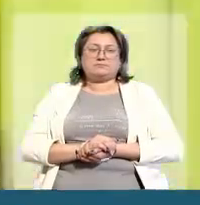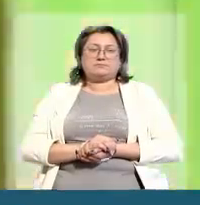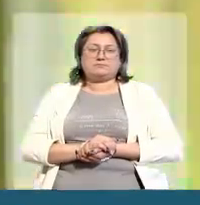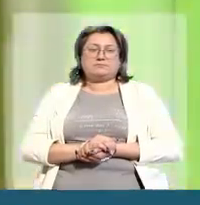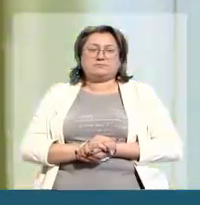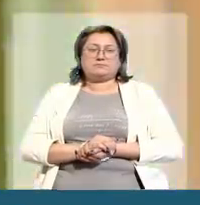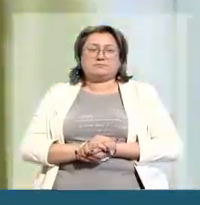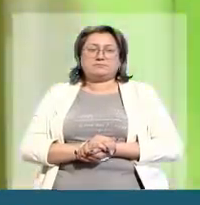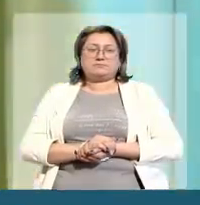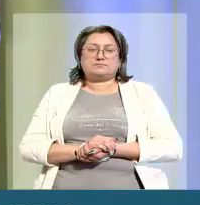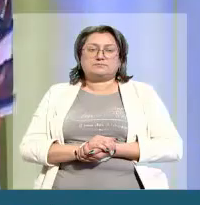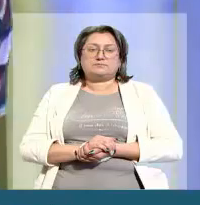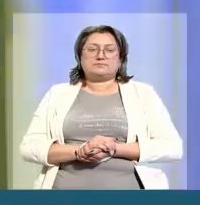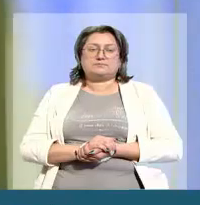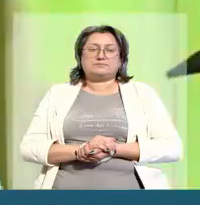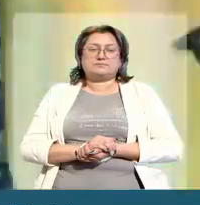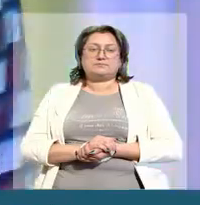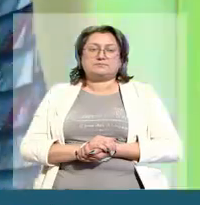Истомина.